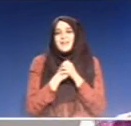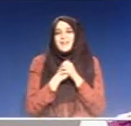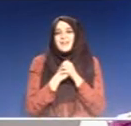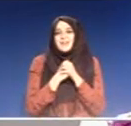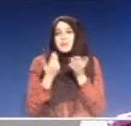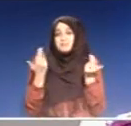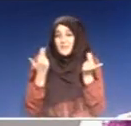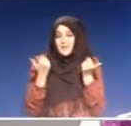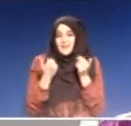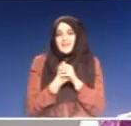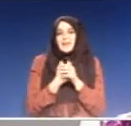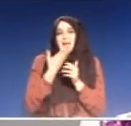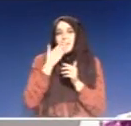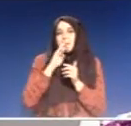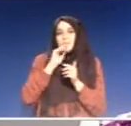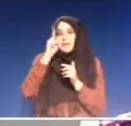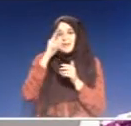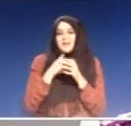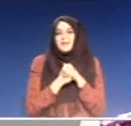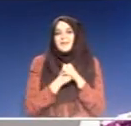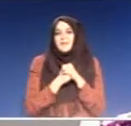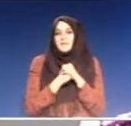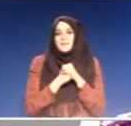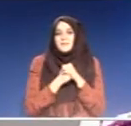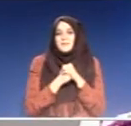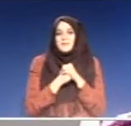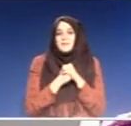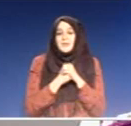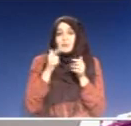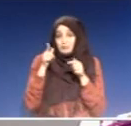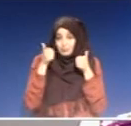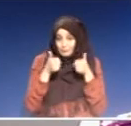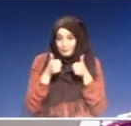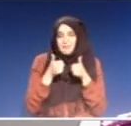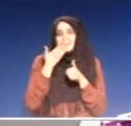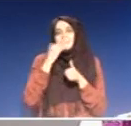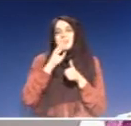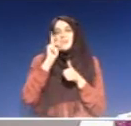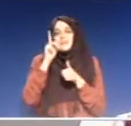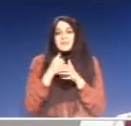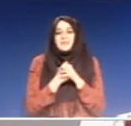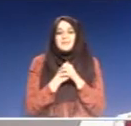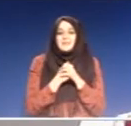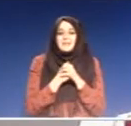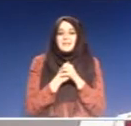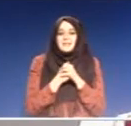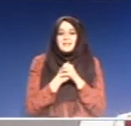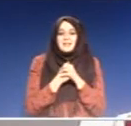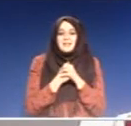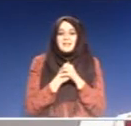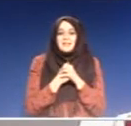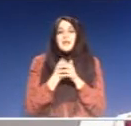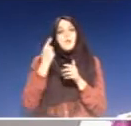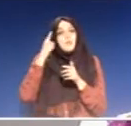اشرف اختي. الحمد لله سيد عمار وانتم بخير. الحمد لله الحمد لله نسلم عليكم ونسلم على جميع